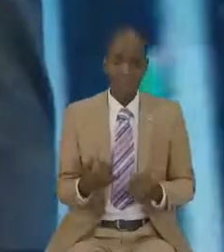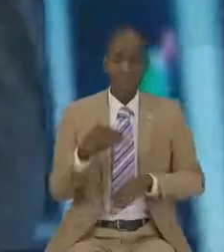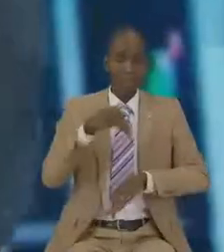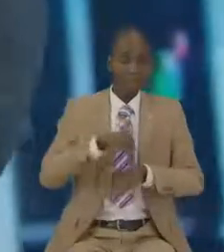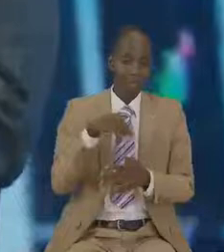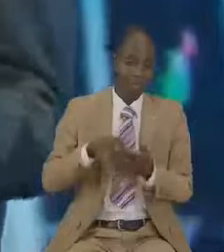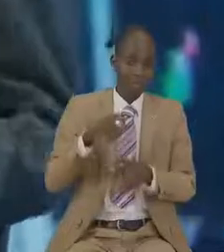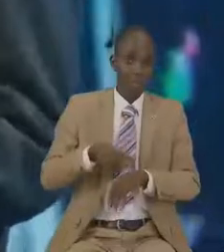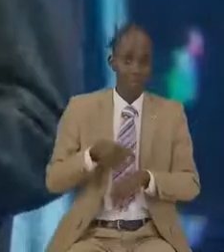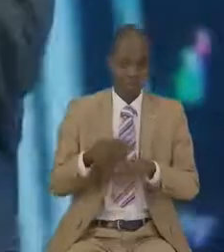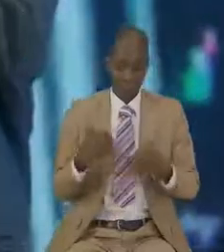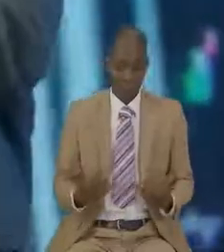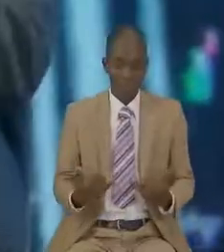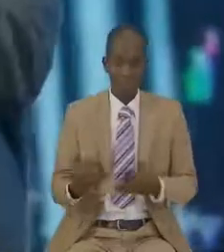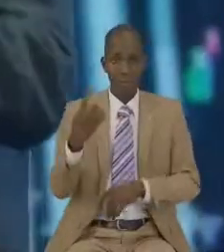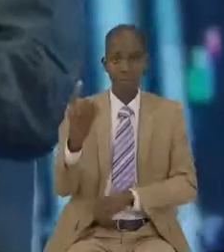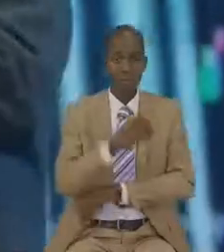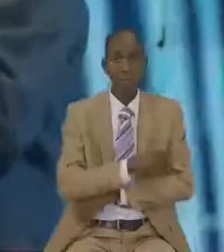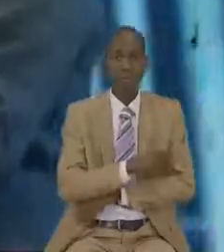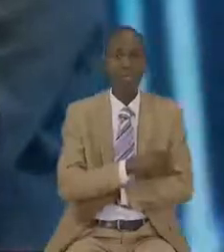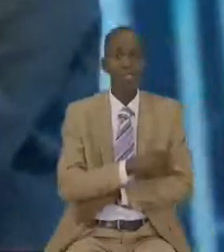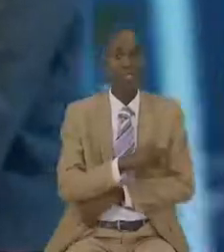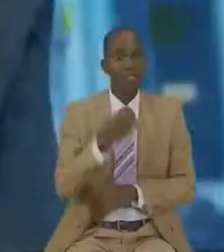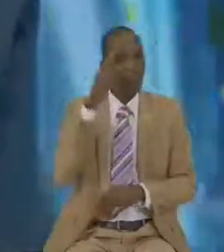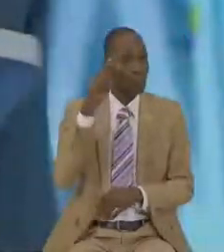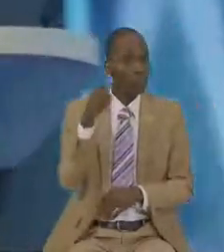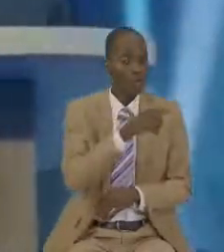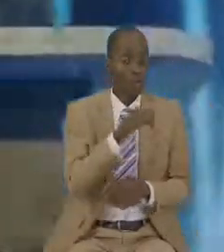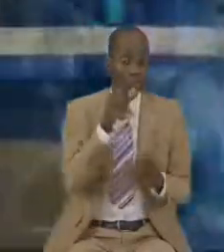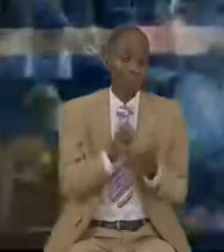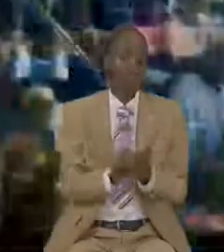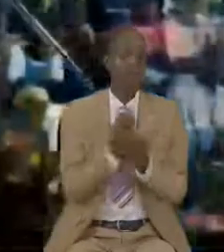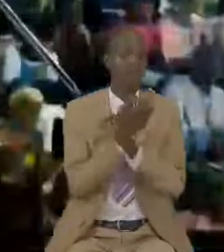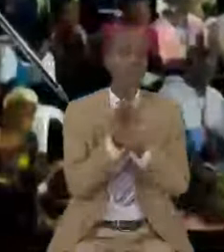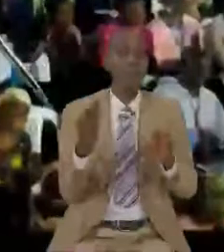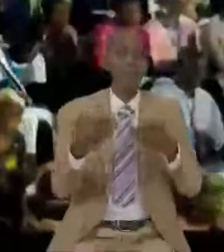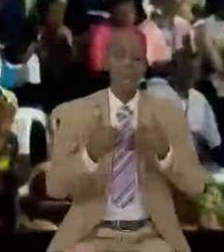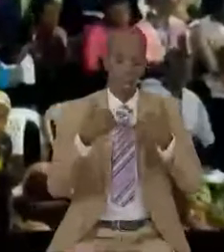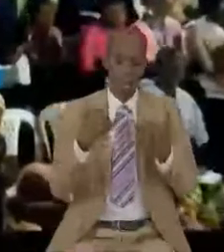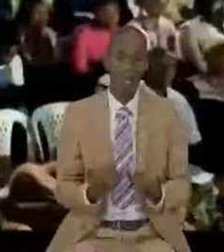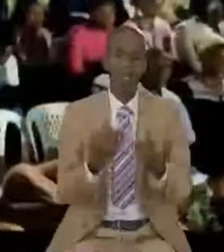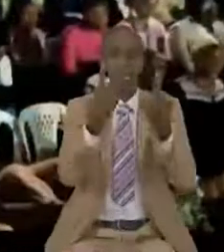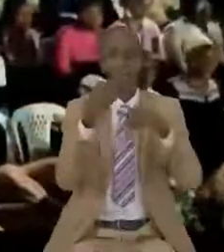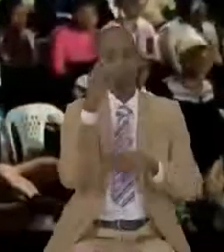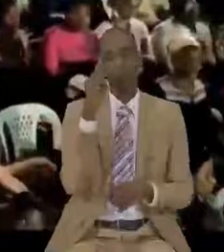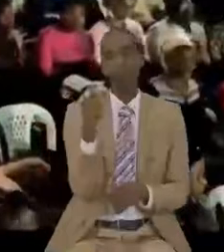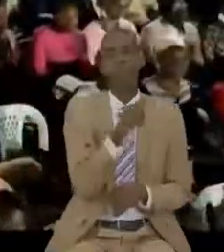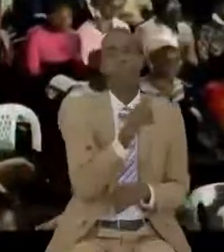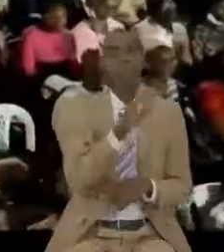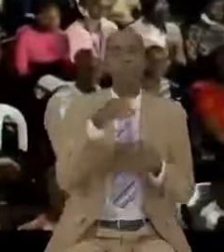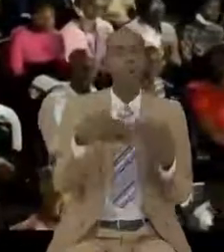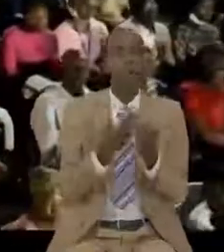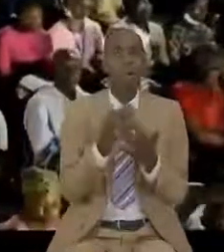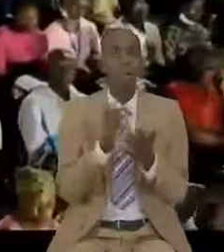En ce moment présent, aujourd'hui, pour toi. Cette libération est venue. Tout ce que